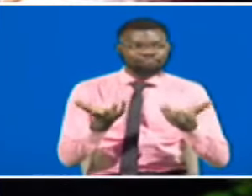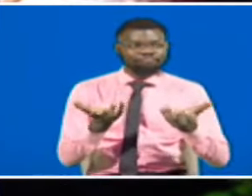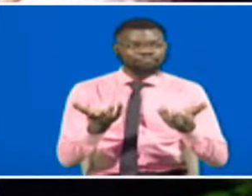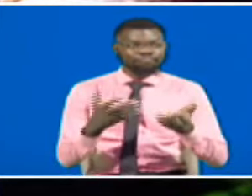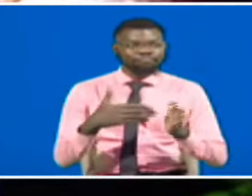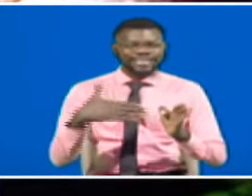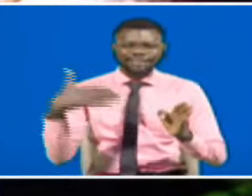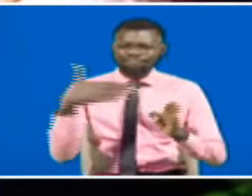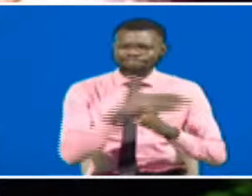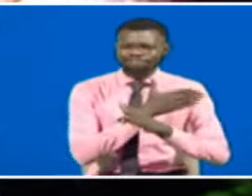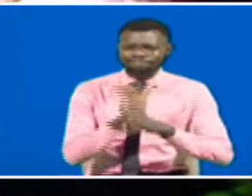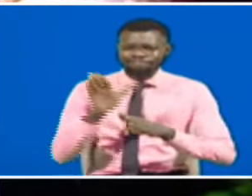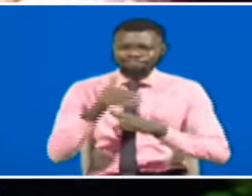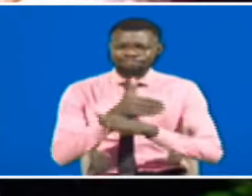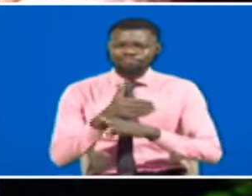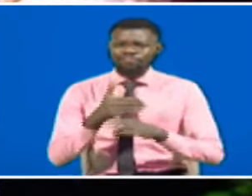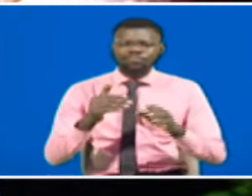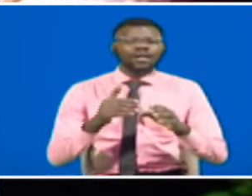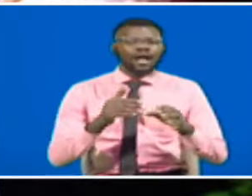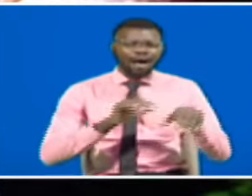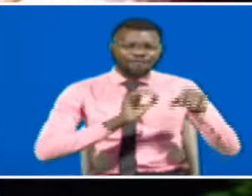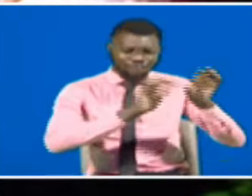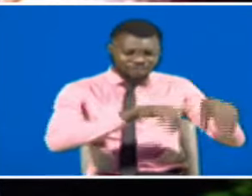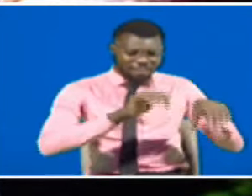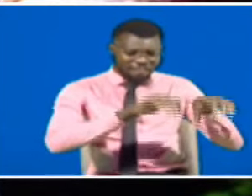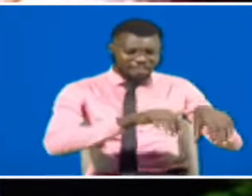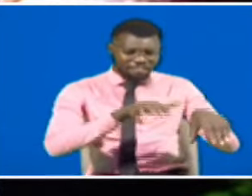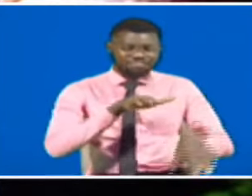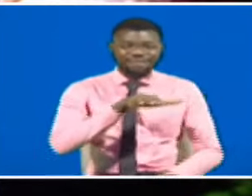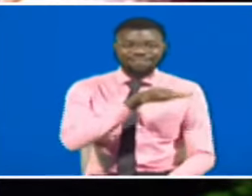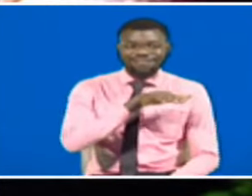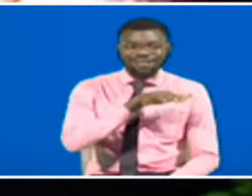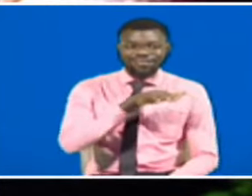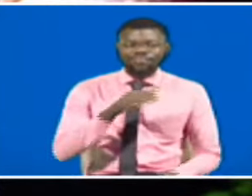kuwapunja wakulima jasho lao. Elvis Kosgei na maelezo zaidi.